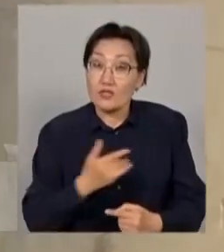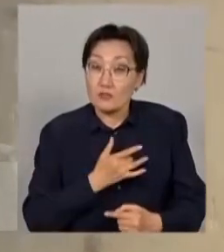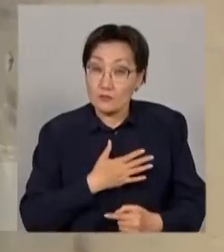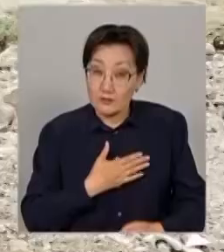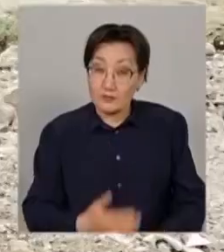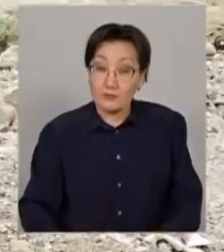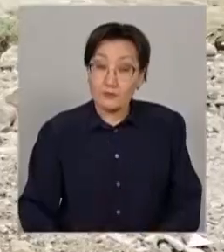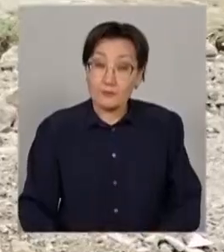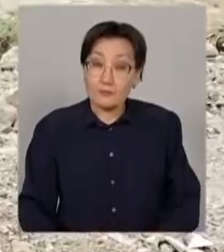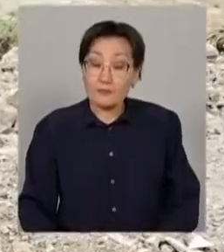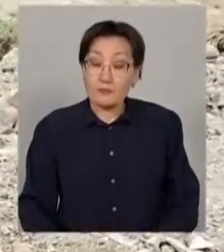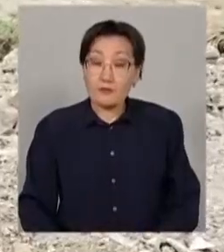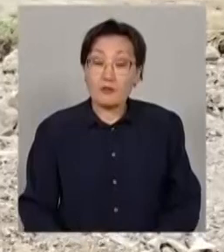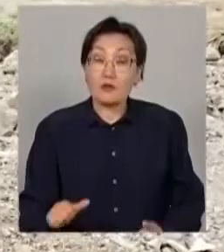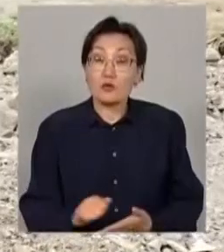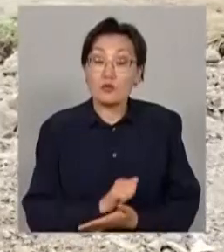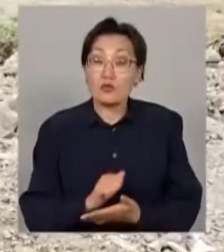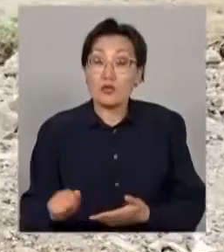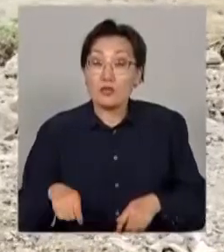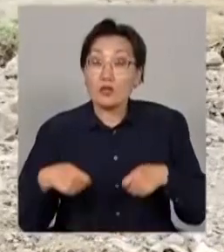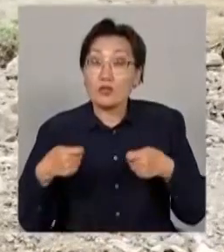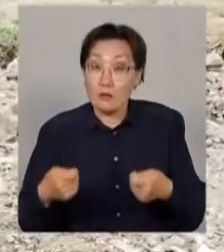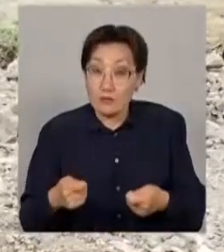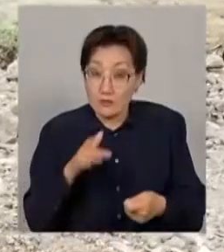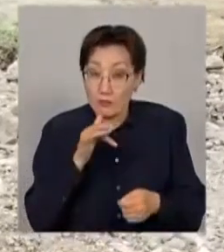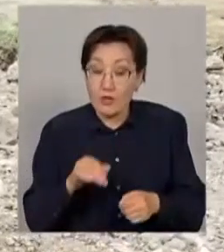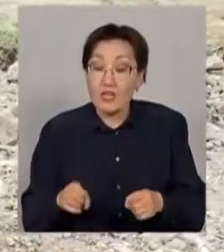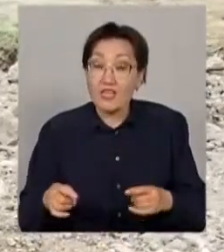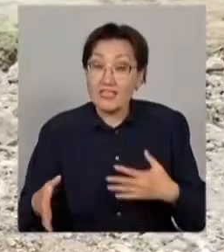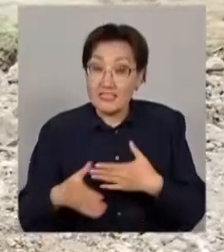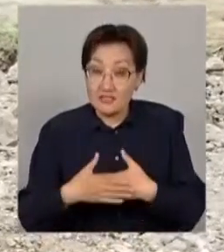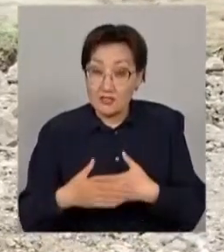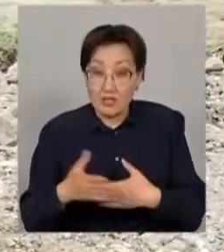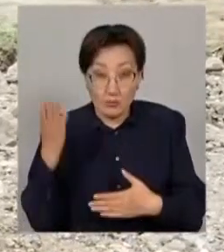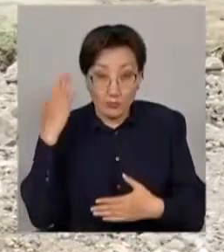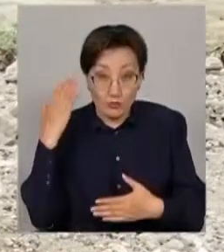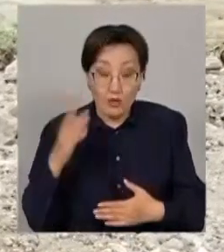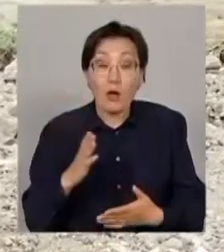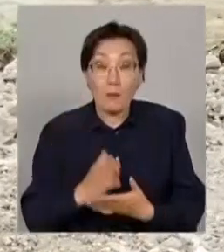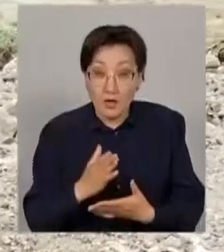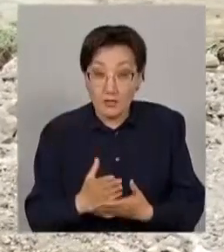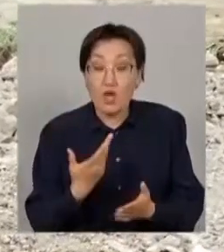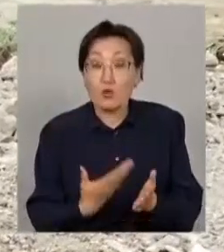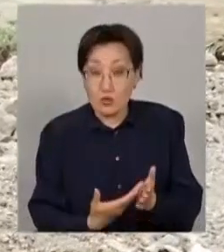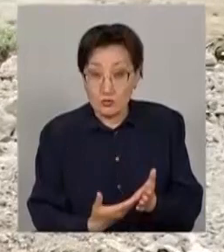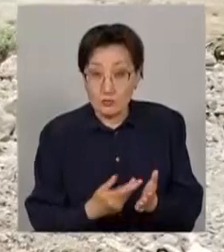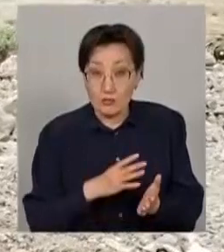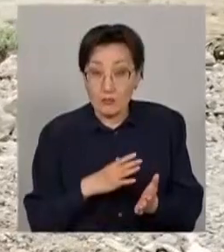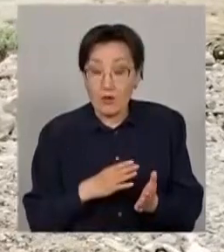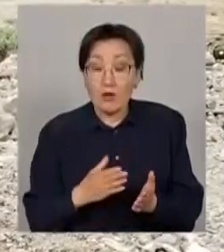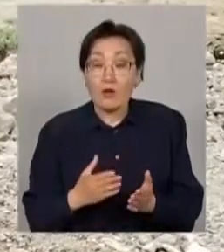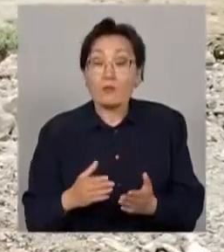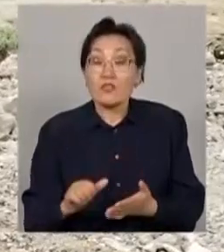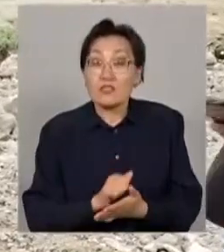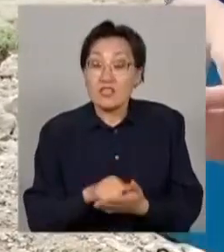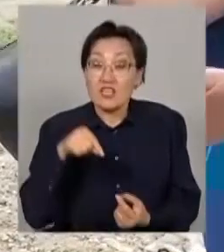екен. Құжаты бөлім тапсырылған кезде мына есіктері бұрыннан бар екендігі көрсетілді сізге айтайын. Иә, бұл дейтін, яғни